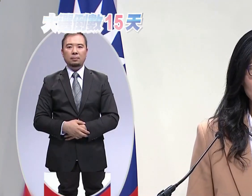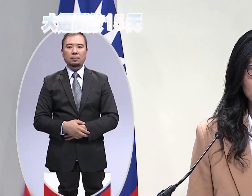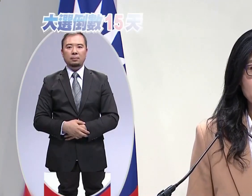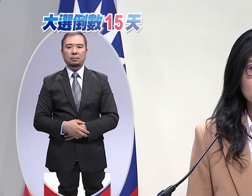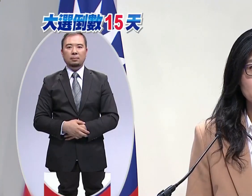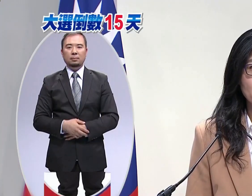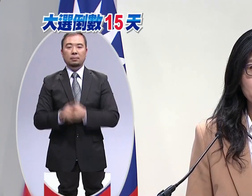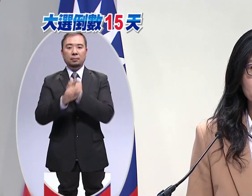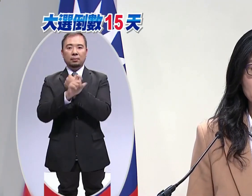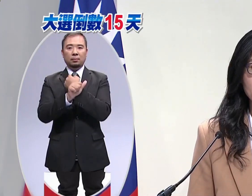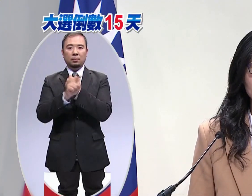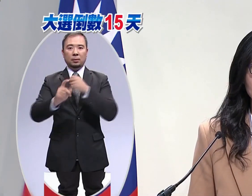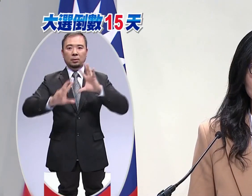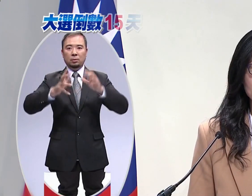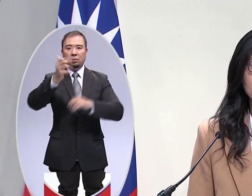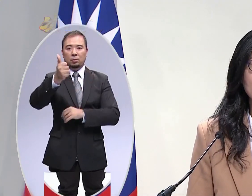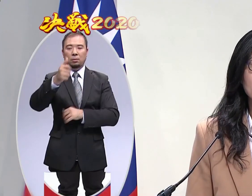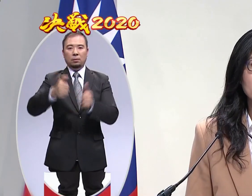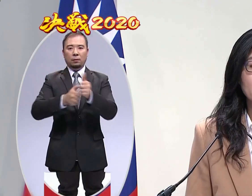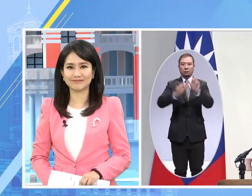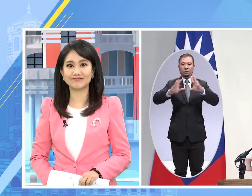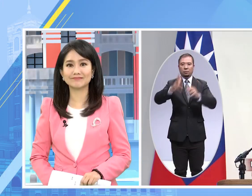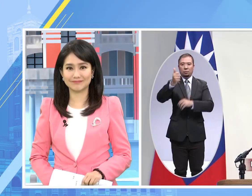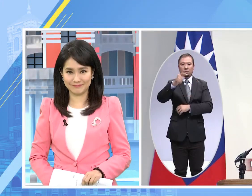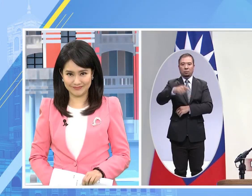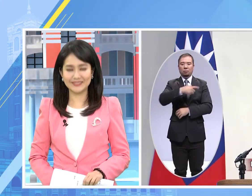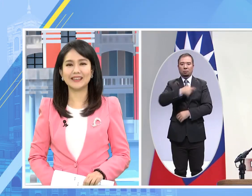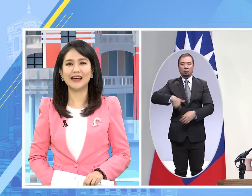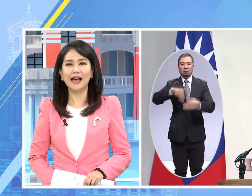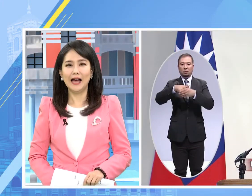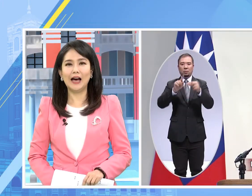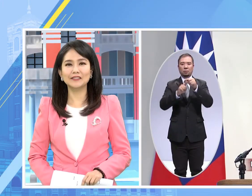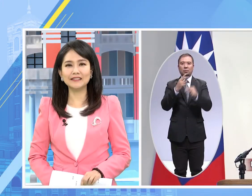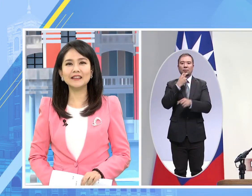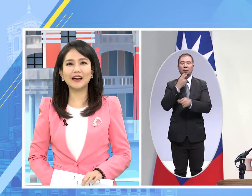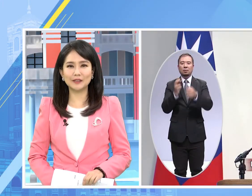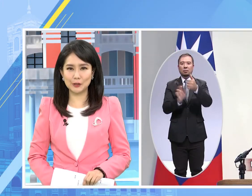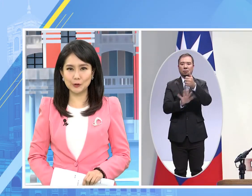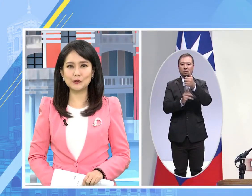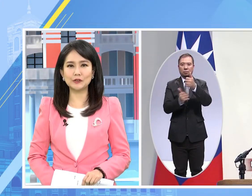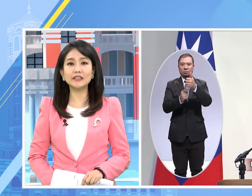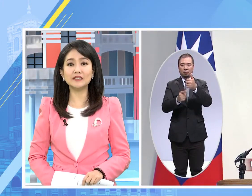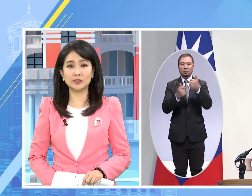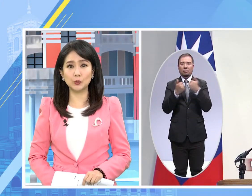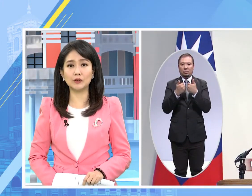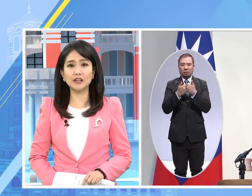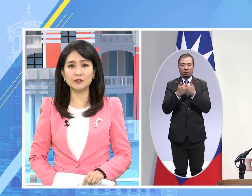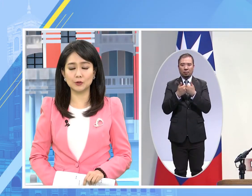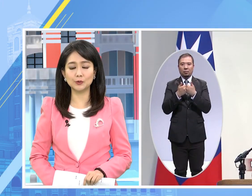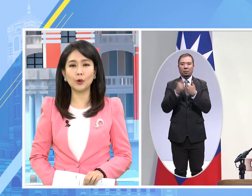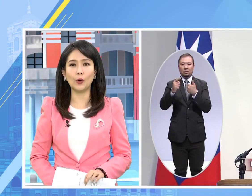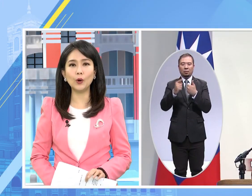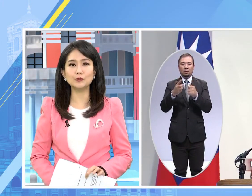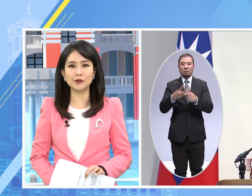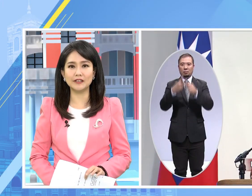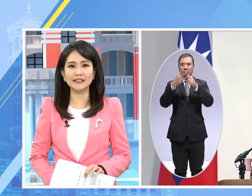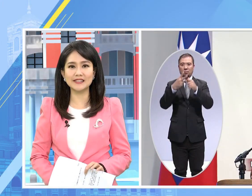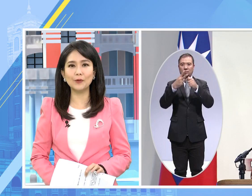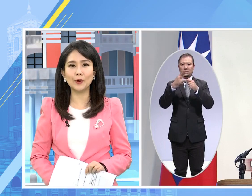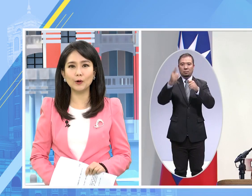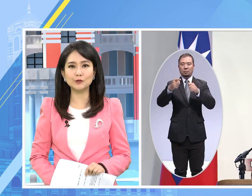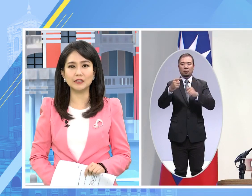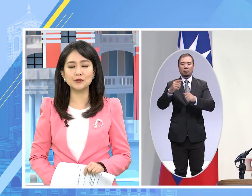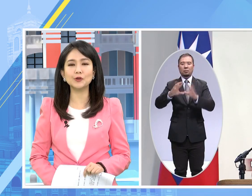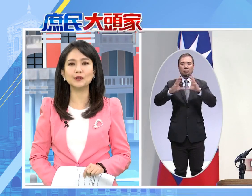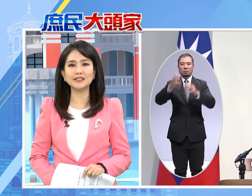第十五任总统、副总统选举，中央选举委员会所举办的。 好，您听到的就是第十五任总统候选人